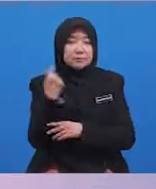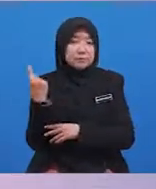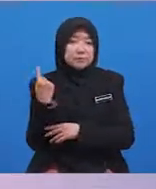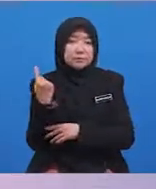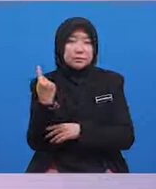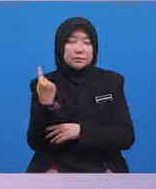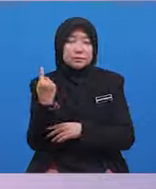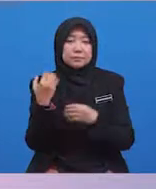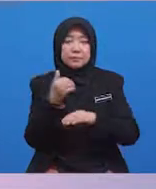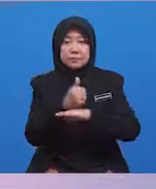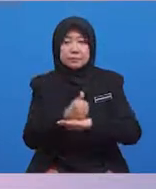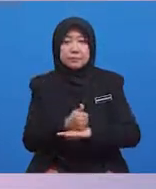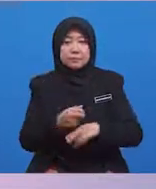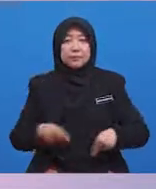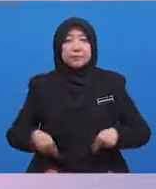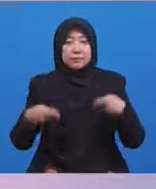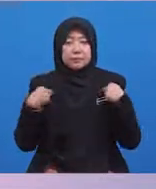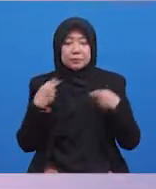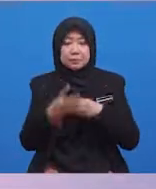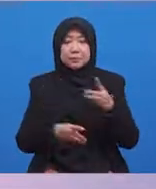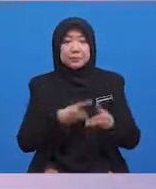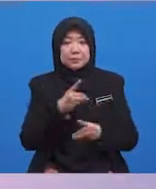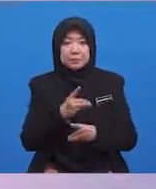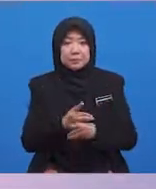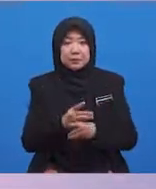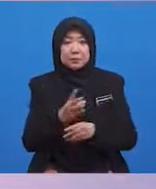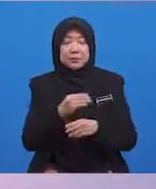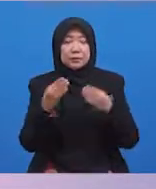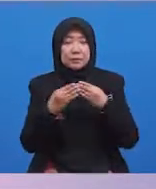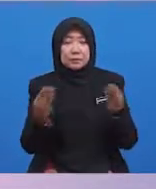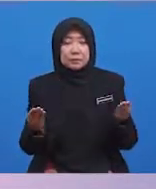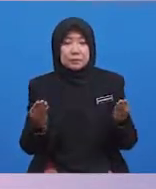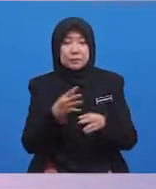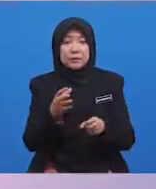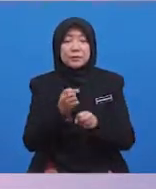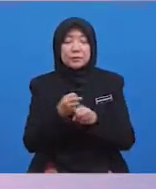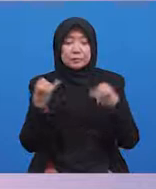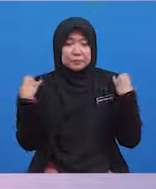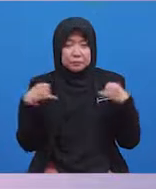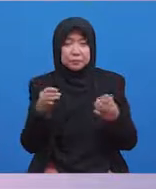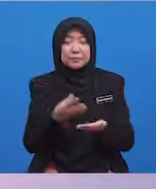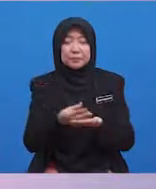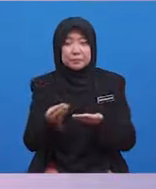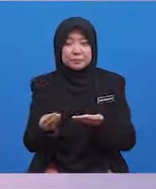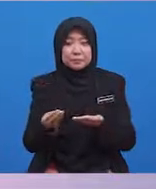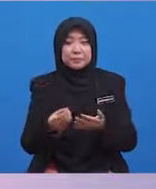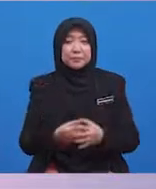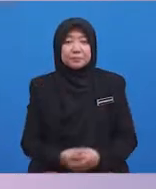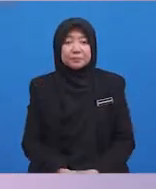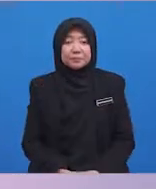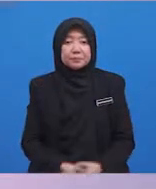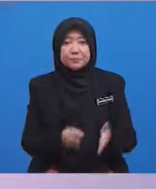sentiasa beradat hidup di dunia dan bahasa itu tidak dapat dijual beli.